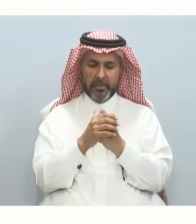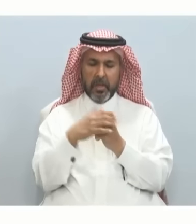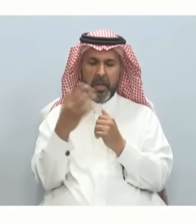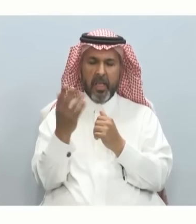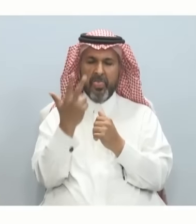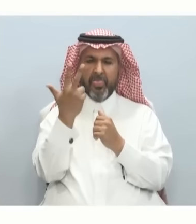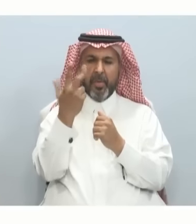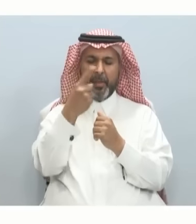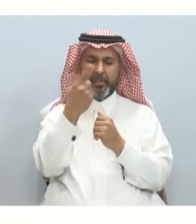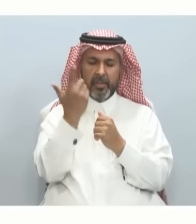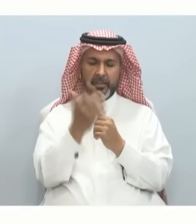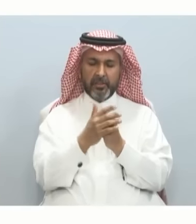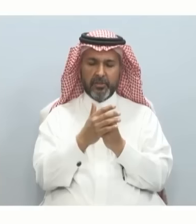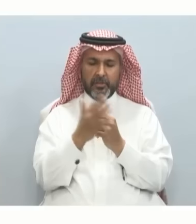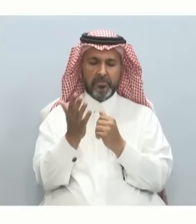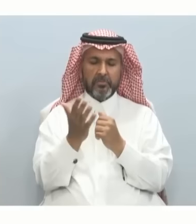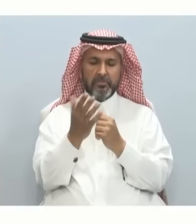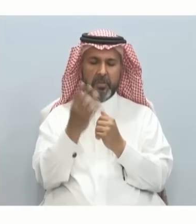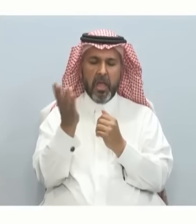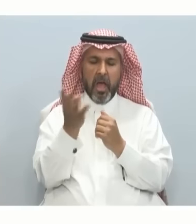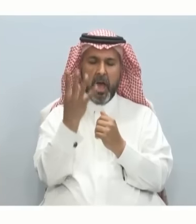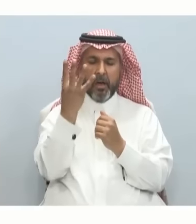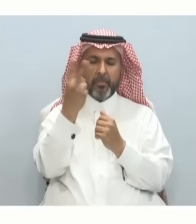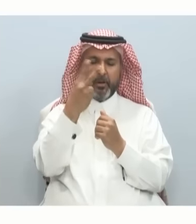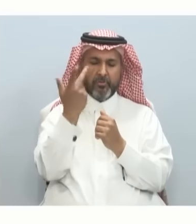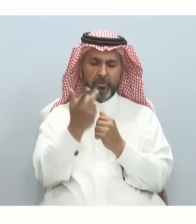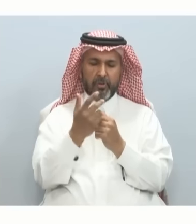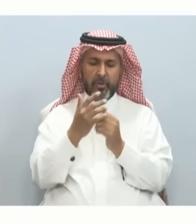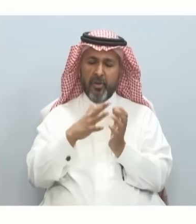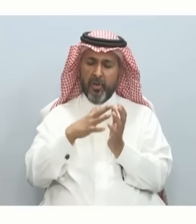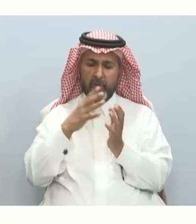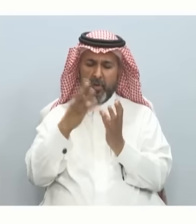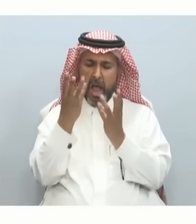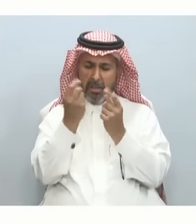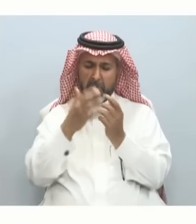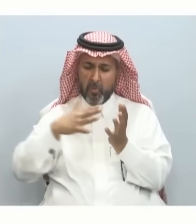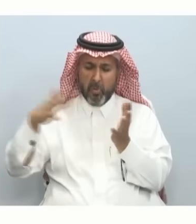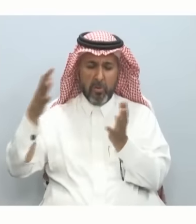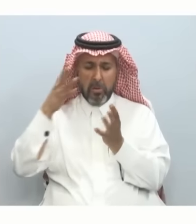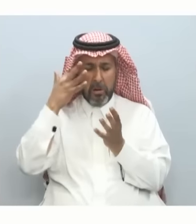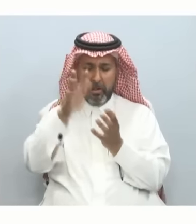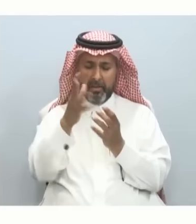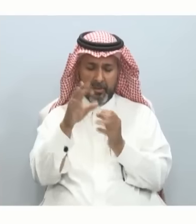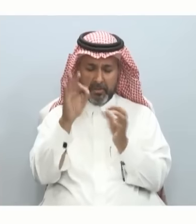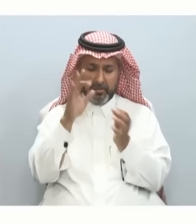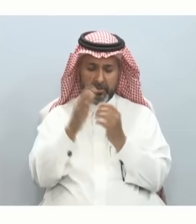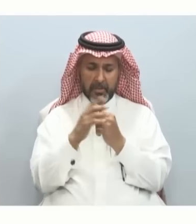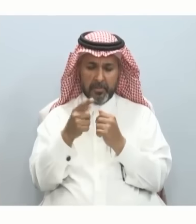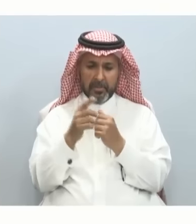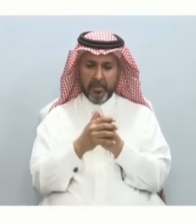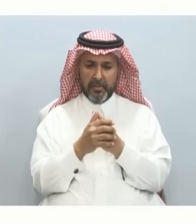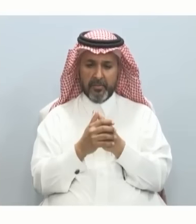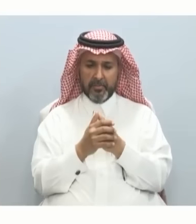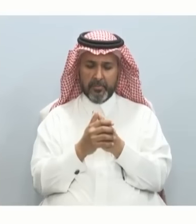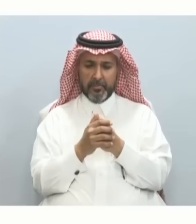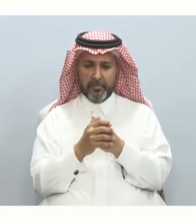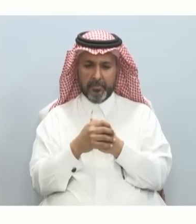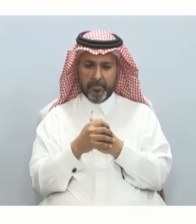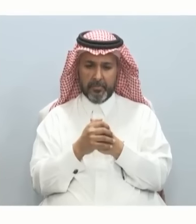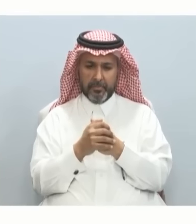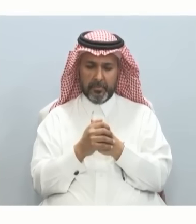12:18 و 24 اذا هذه الاعداد الثلاثه كلها ابنائي وبناتي